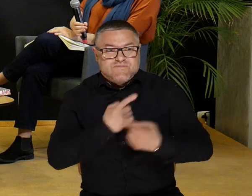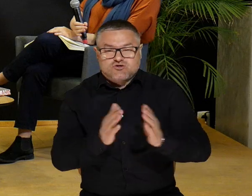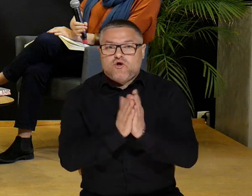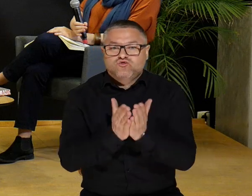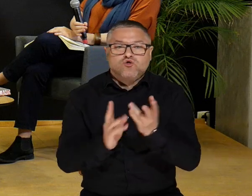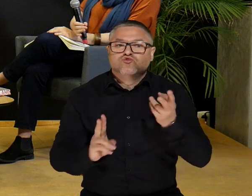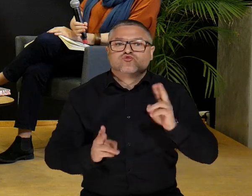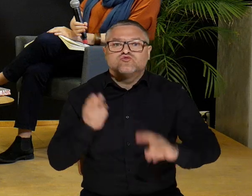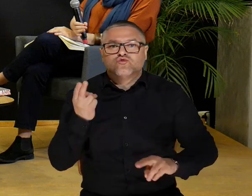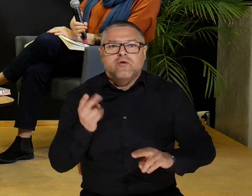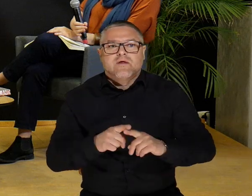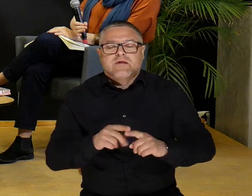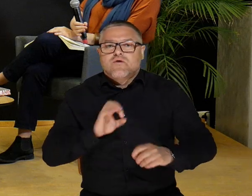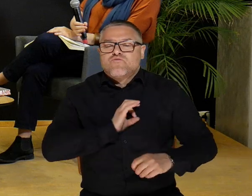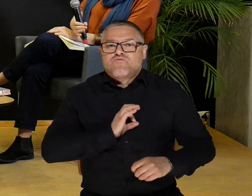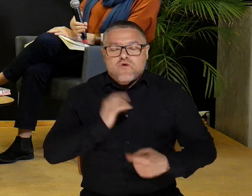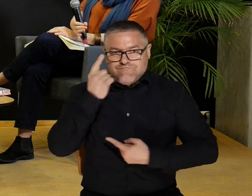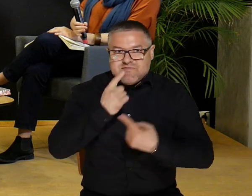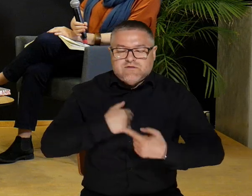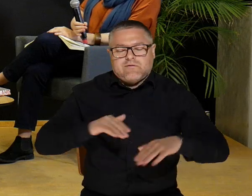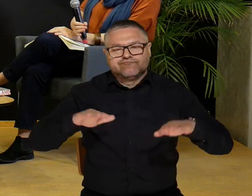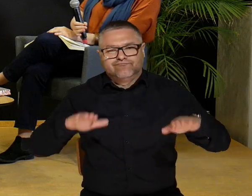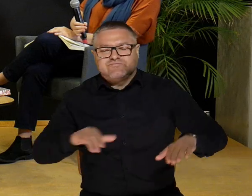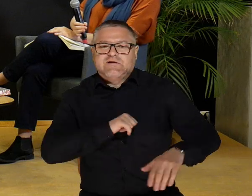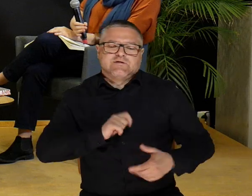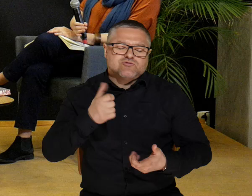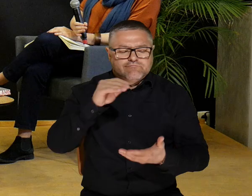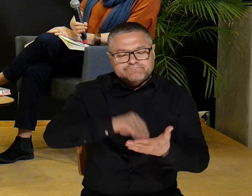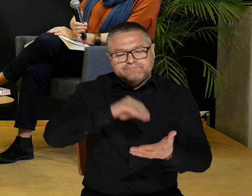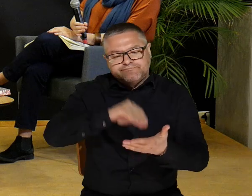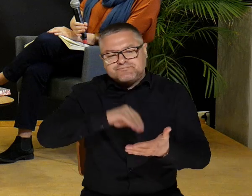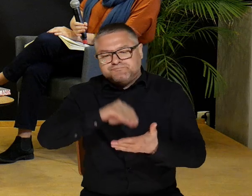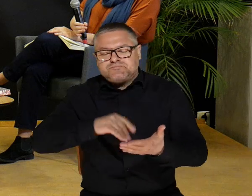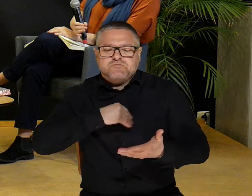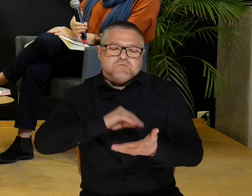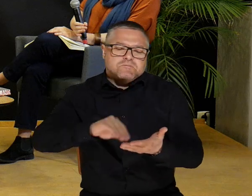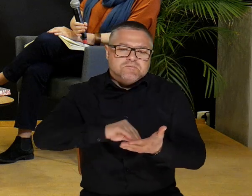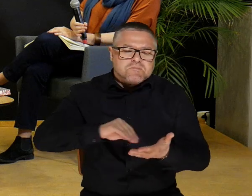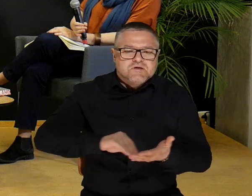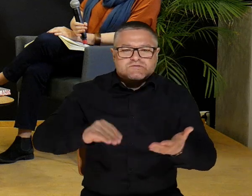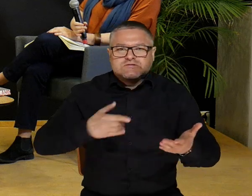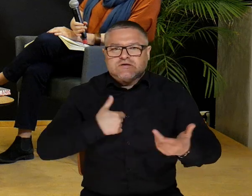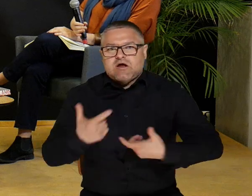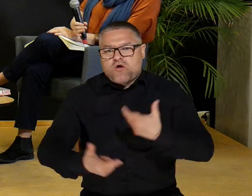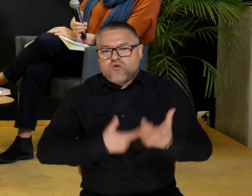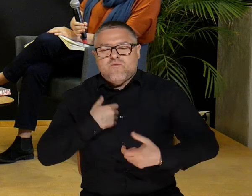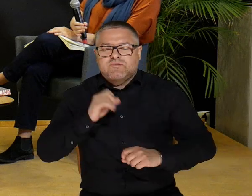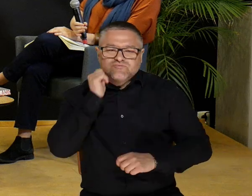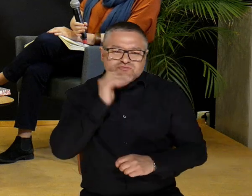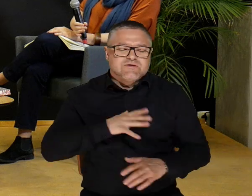się wzięła z takiej prokrastynacji. To znaczy siedziałam, coś sobie pisałam, no na bieżąco pracuję w